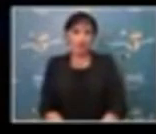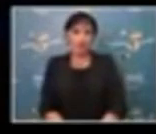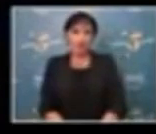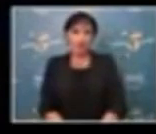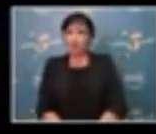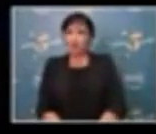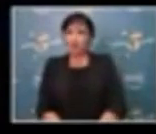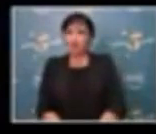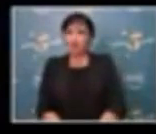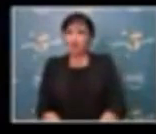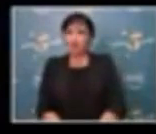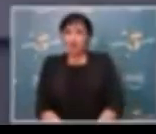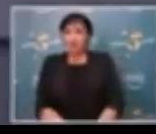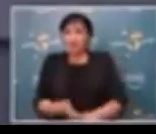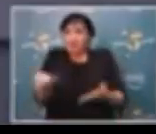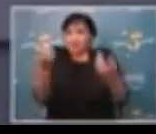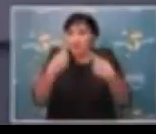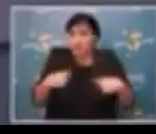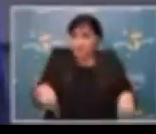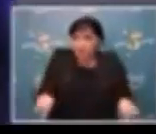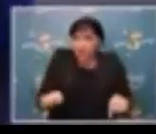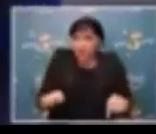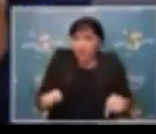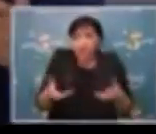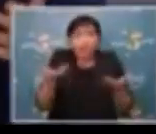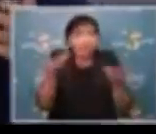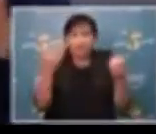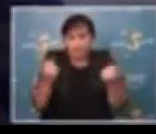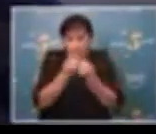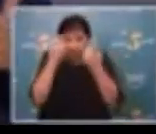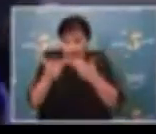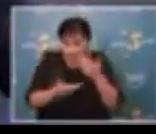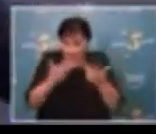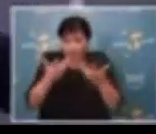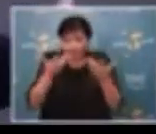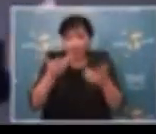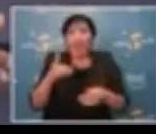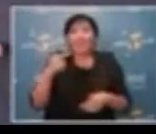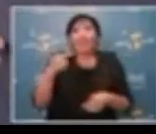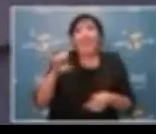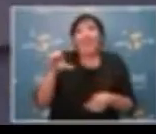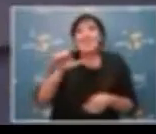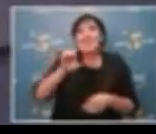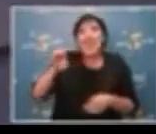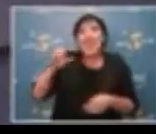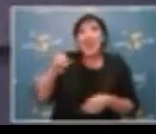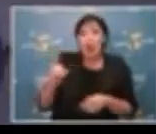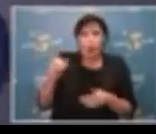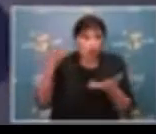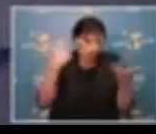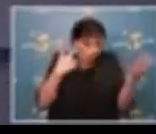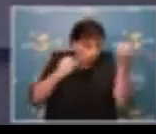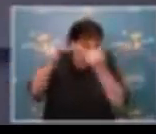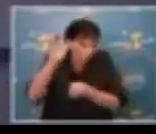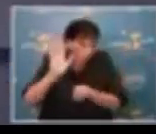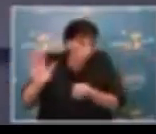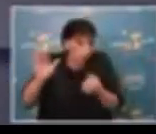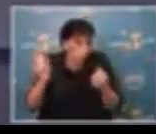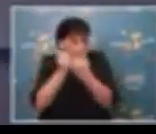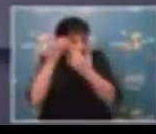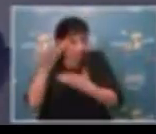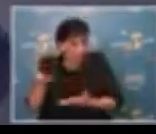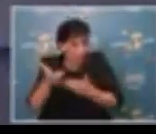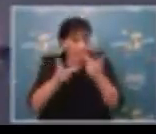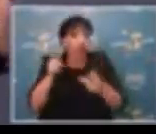Non siamo più quelli che eravamo. È come il paradosso di Teseo. È famoso il paradosso di Teseo. Teseo andava